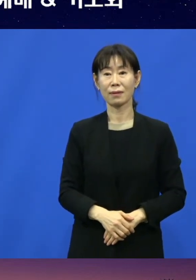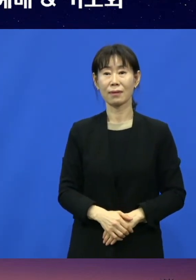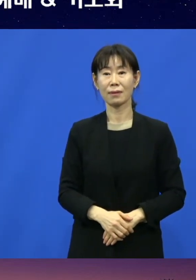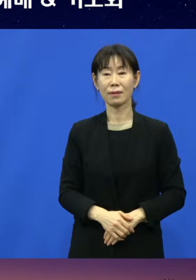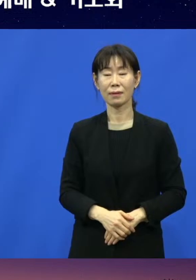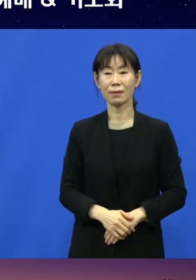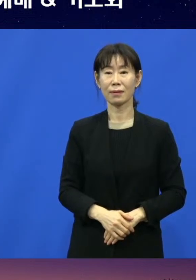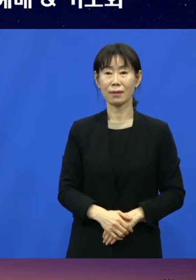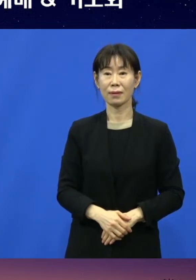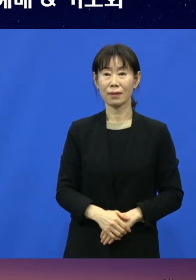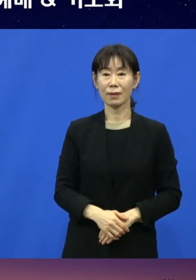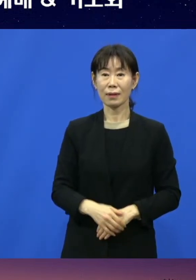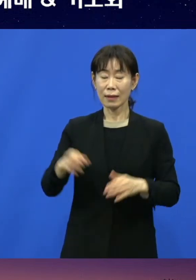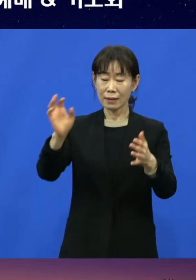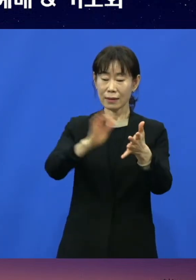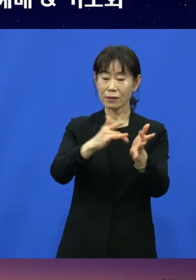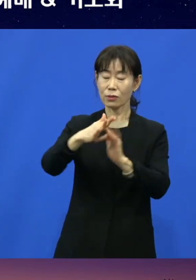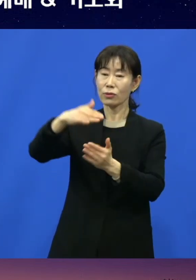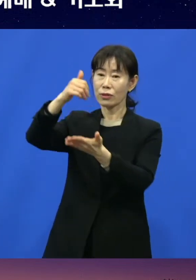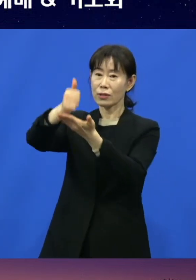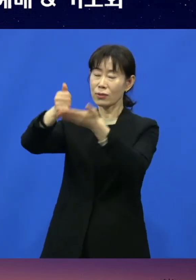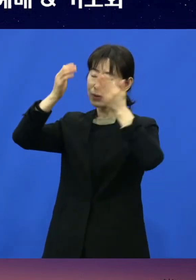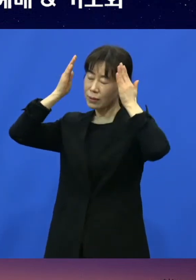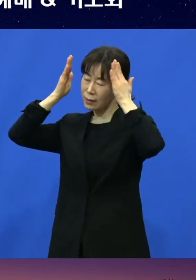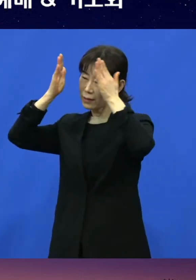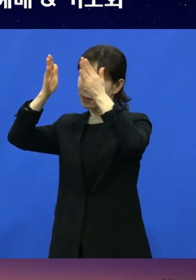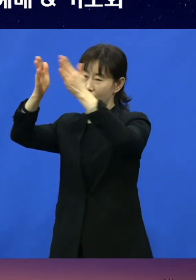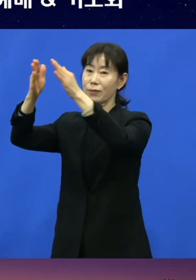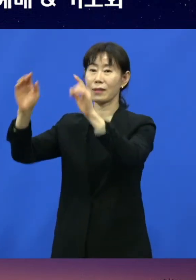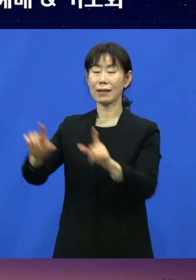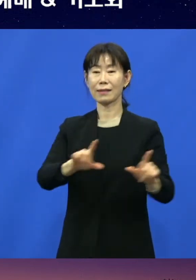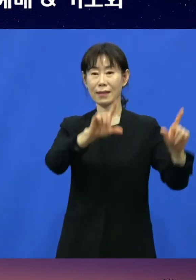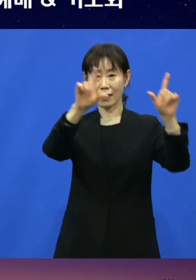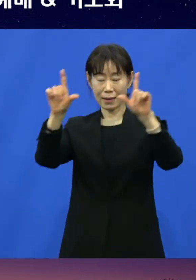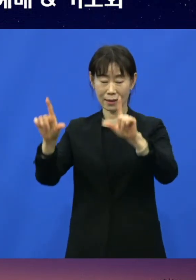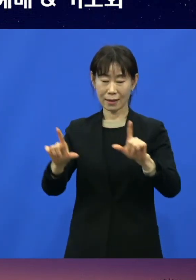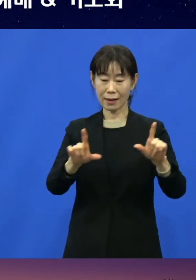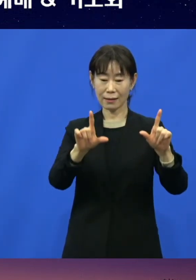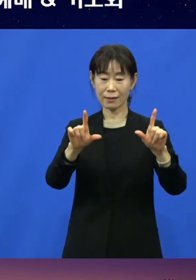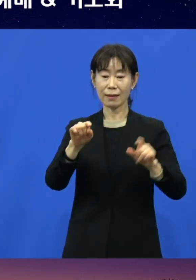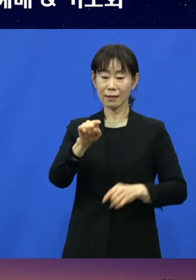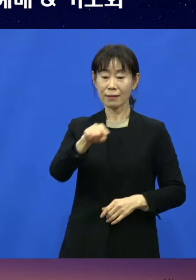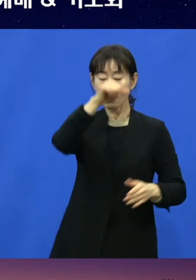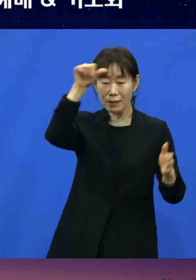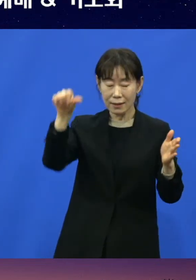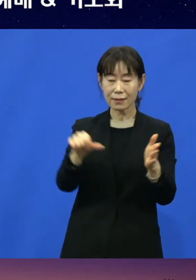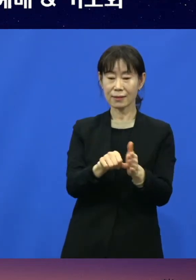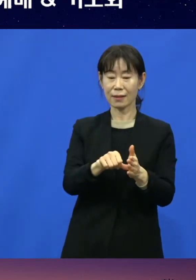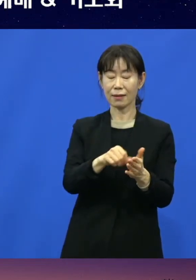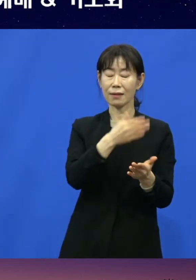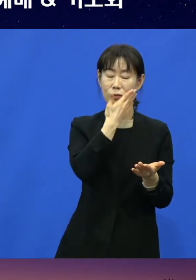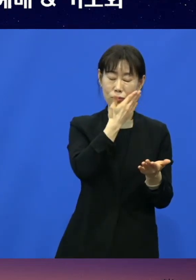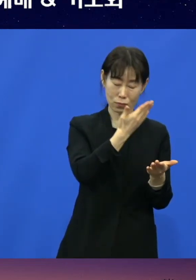절대 가치가 되신 그리스도에게 꽂혀서 살아가는, 그게 모든 걸 다 거는 인생이 되는 거예요.